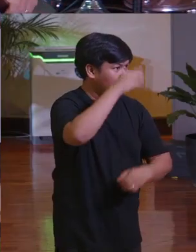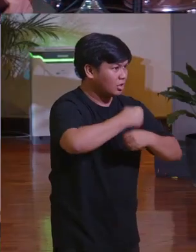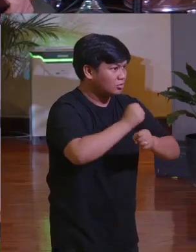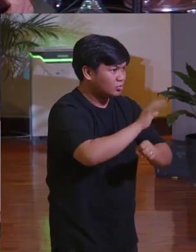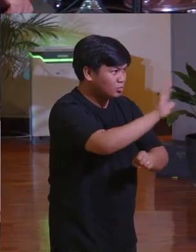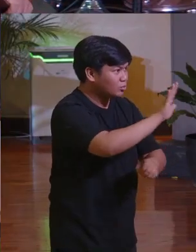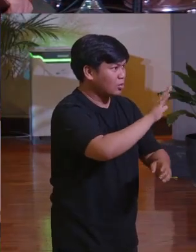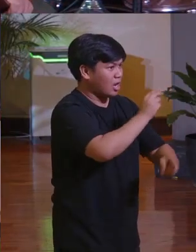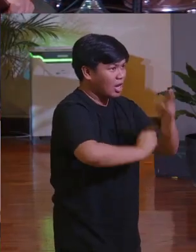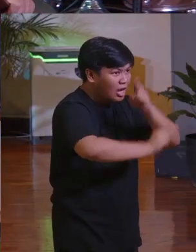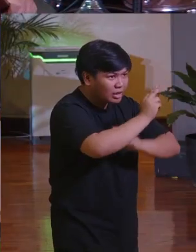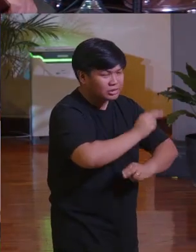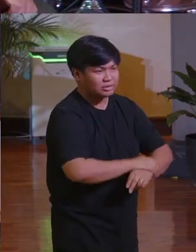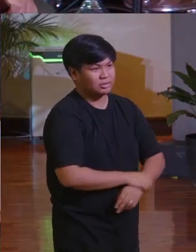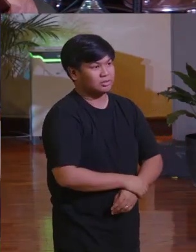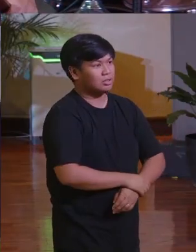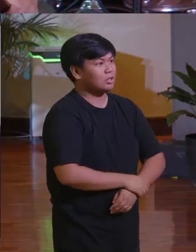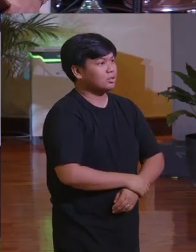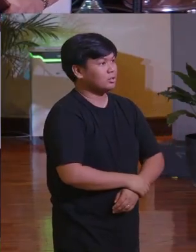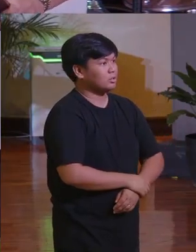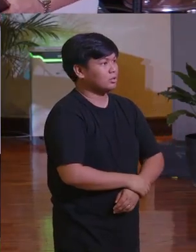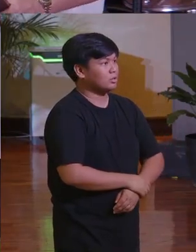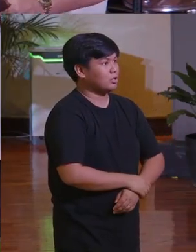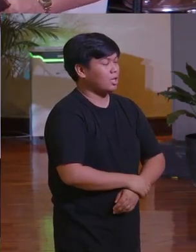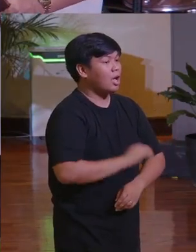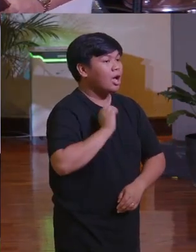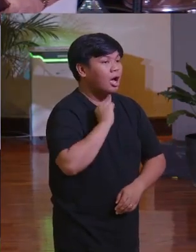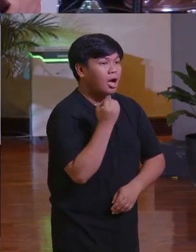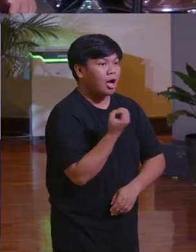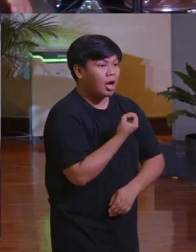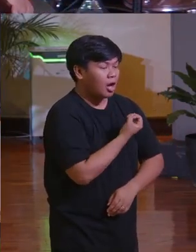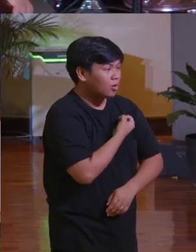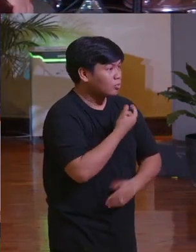Yung salita na ating ihahatid sa iba,